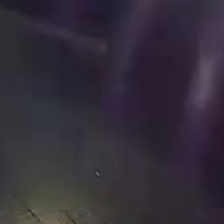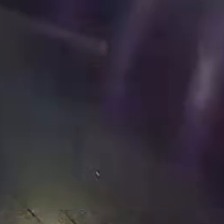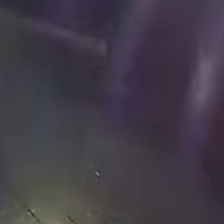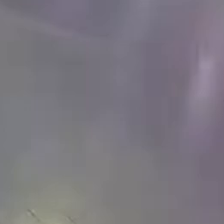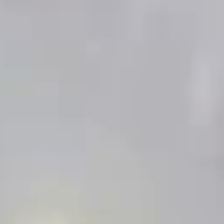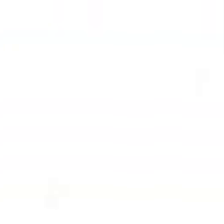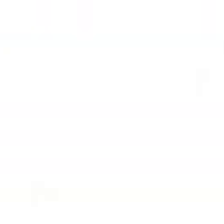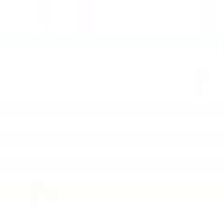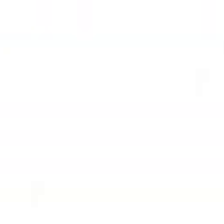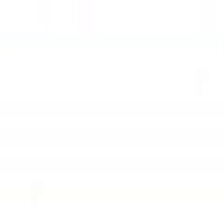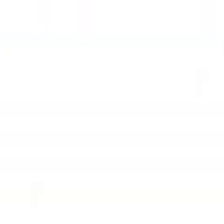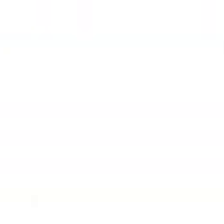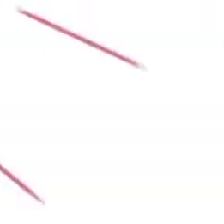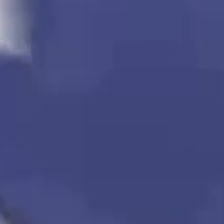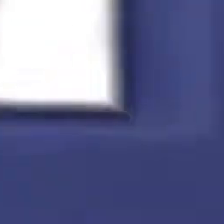hai